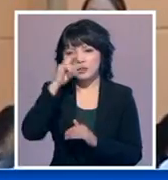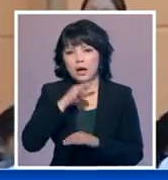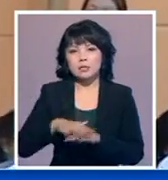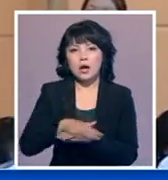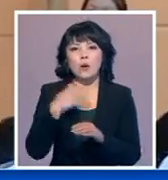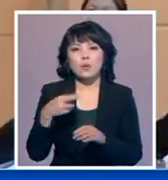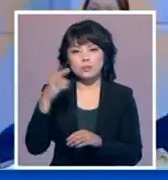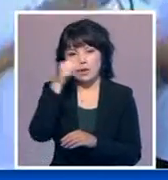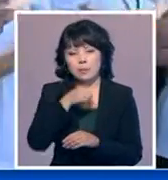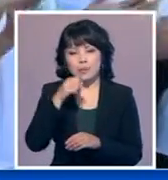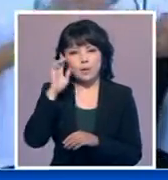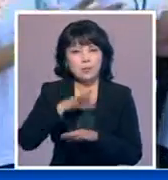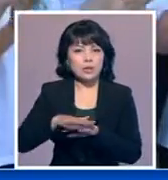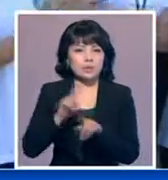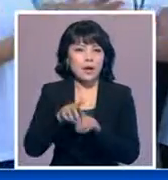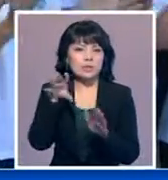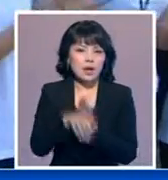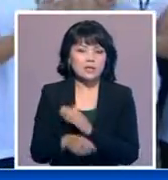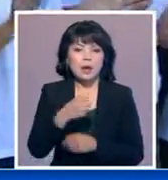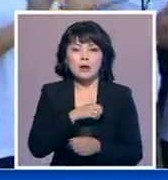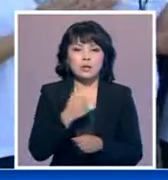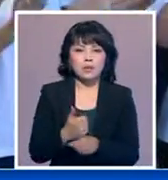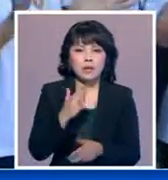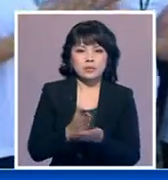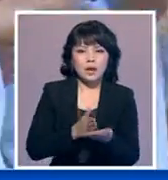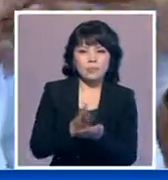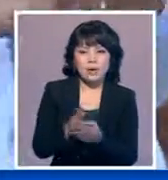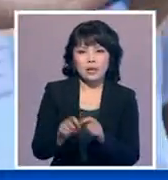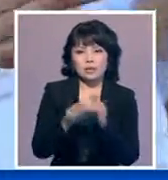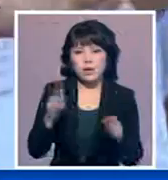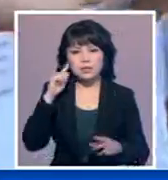қатарынан орын алуға негіздейтін басты бағдар деп санайды.